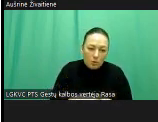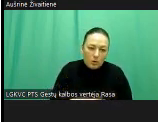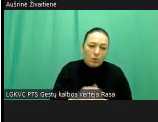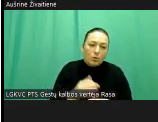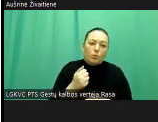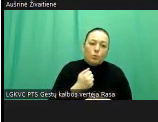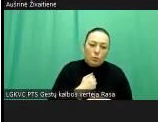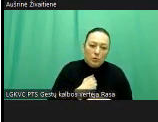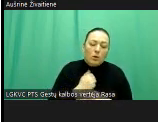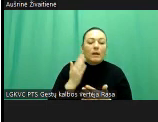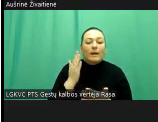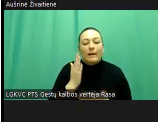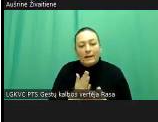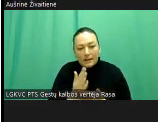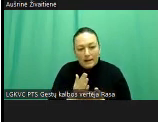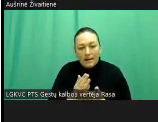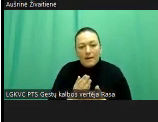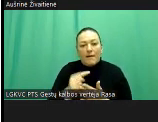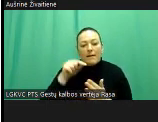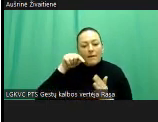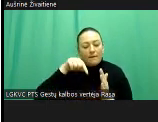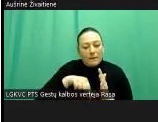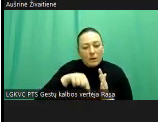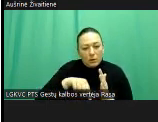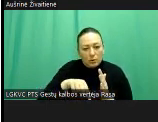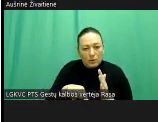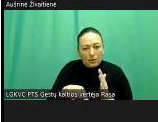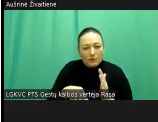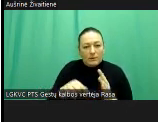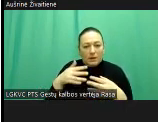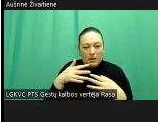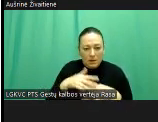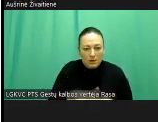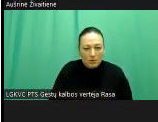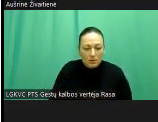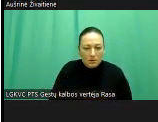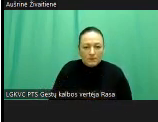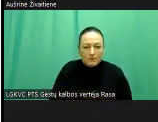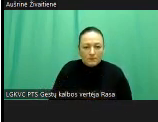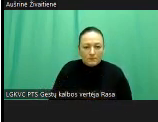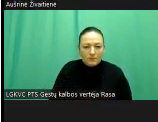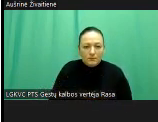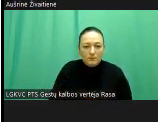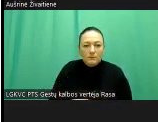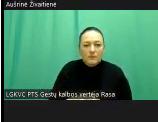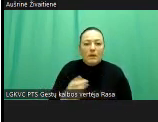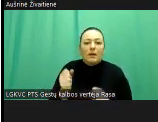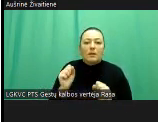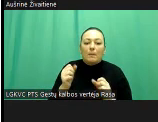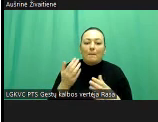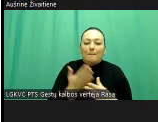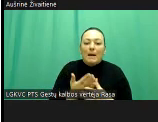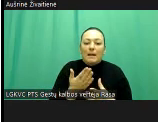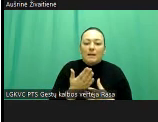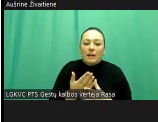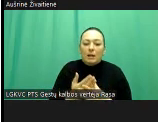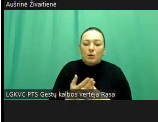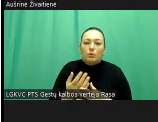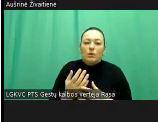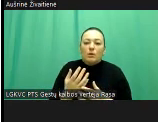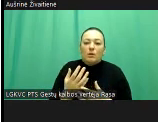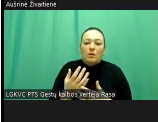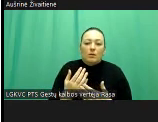turėtų būti viduje, ar viduiškai integruoti. Ir tam, kad padėtų pamatus